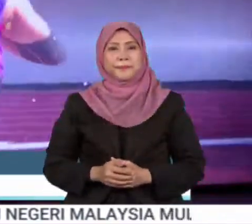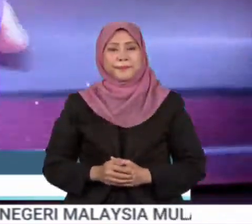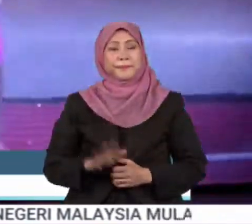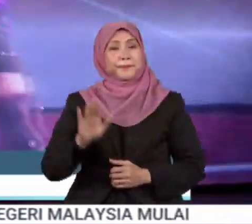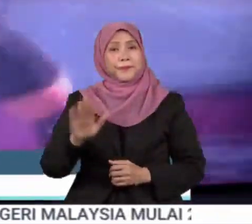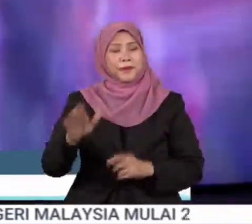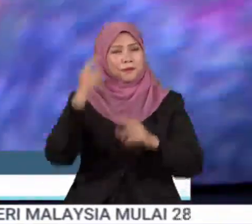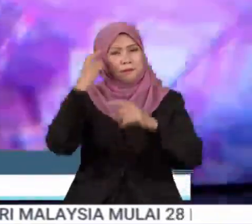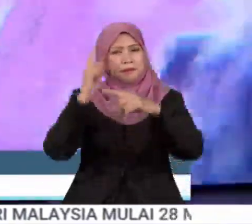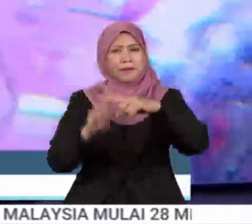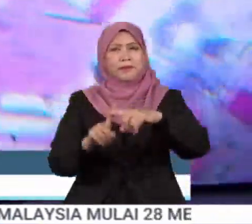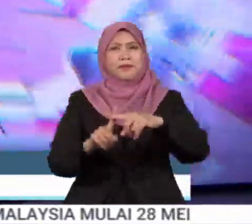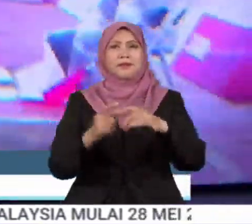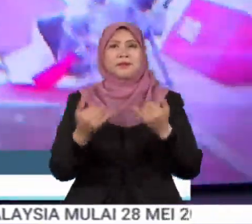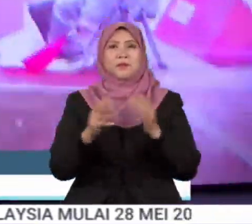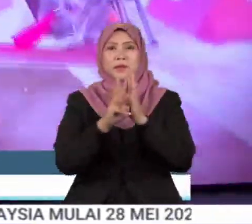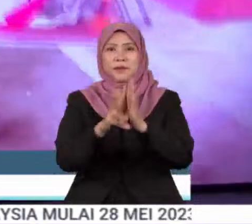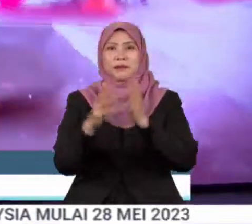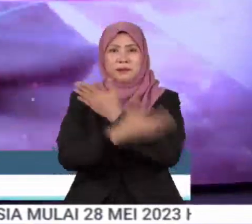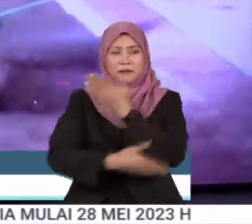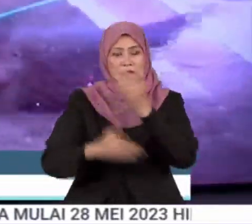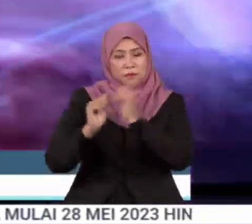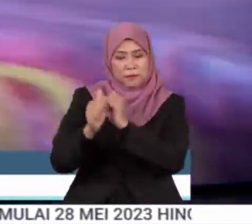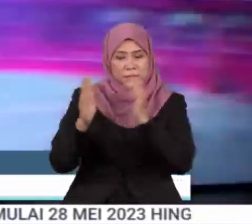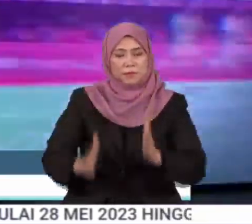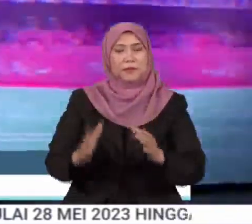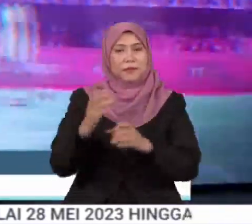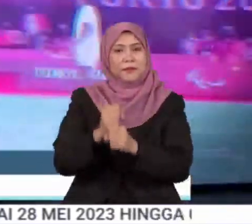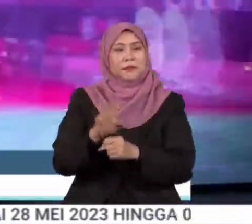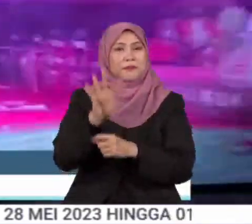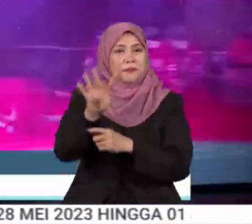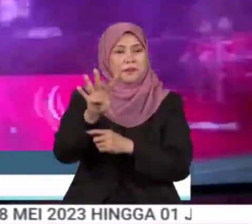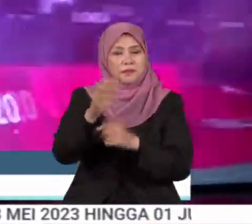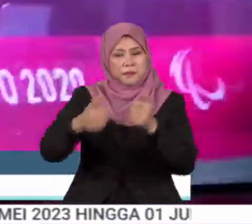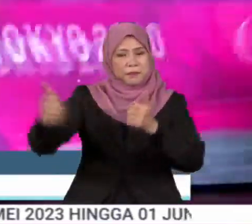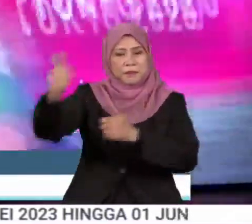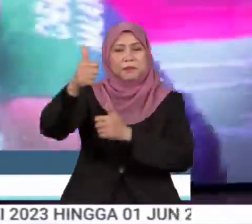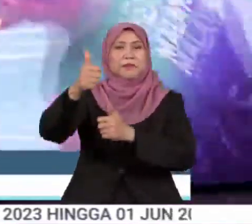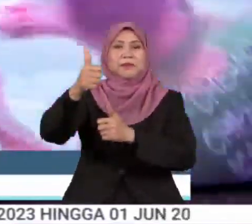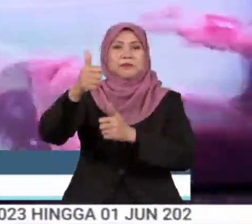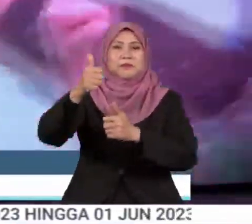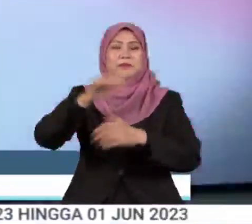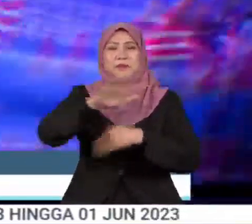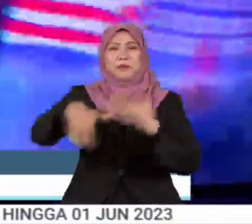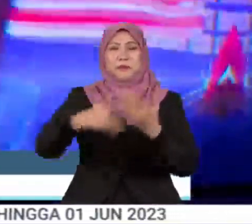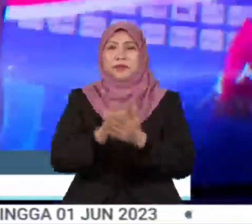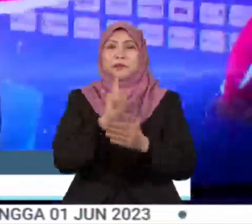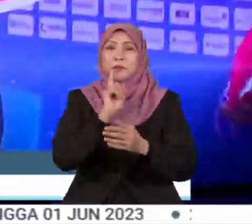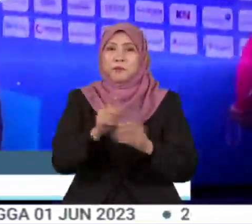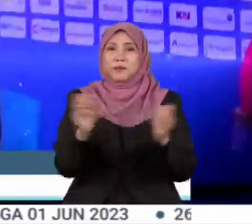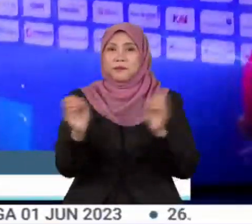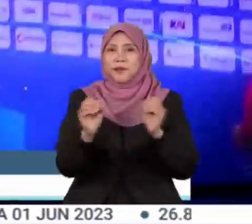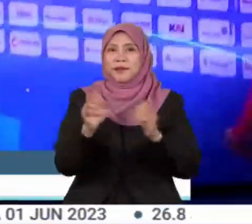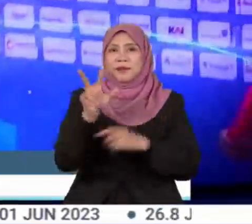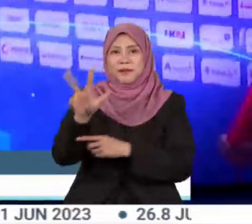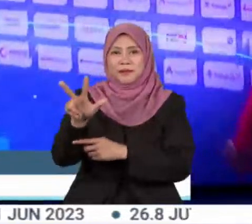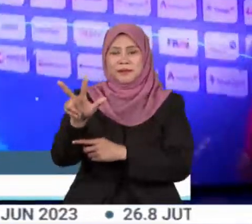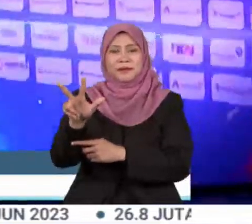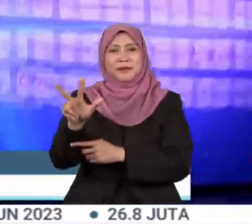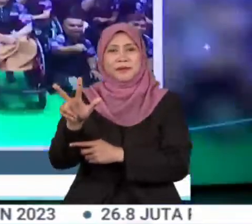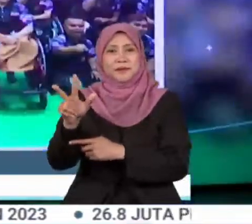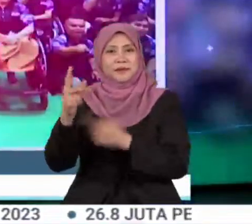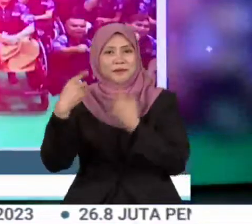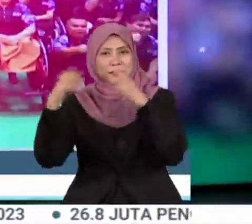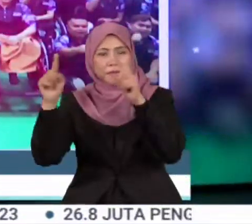Beliau turut optimis kontingen negara mampu menduduki 4 kedudukan teratas keseluruhan. Biarpun tanpa kehadiran 3 jaguh negara